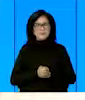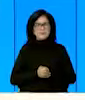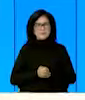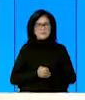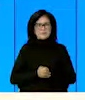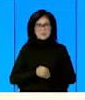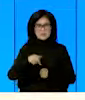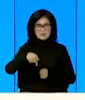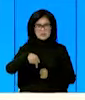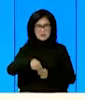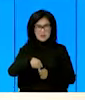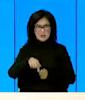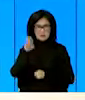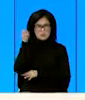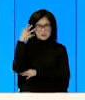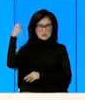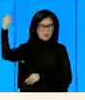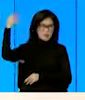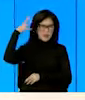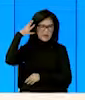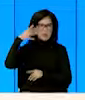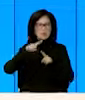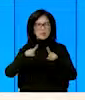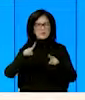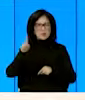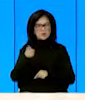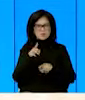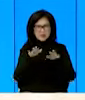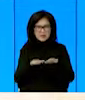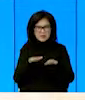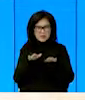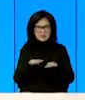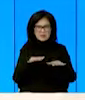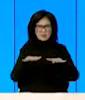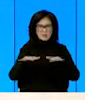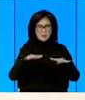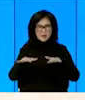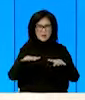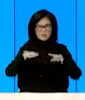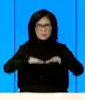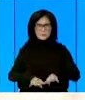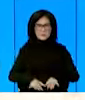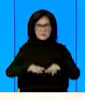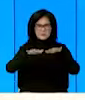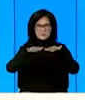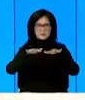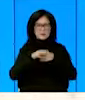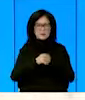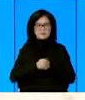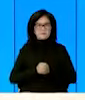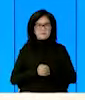Meski saat ini merupakan musim kemarau, namun Anda perlu waspada terhadap bencana hidrometeorologi atau bencana